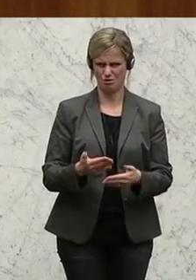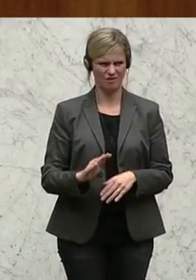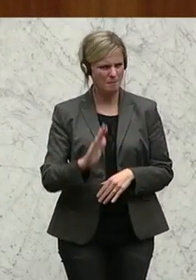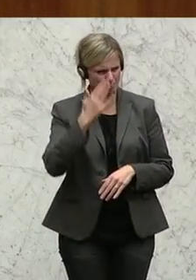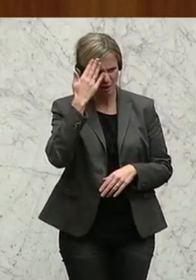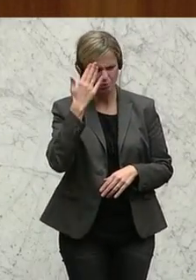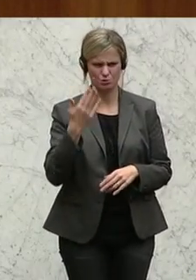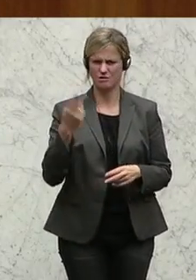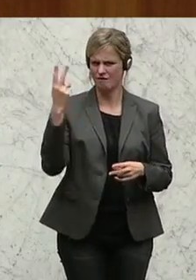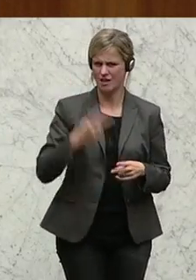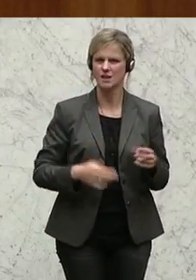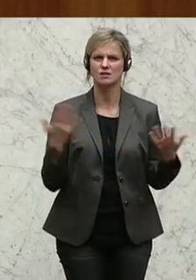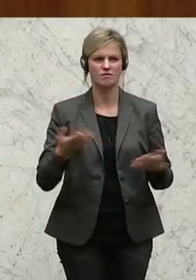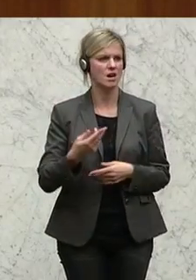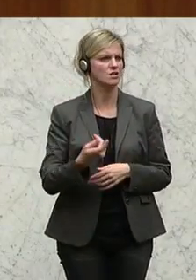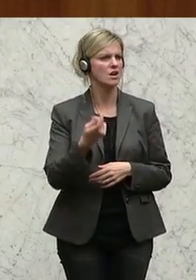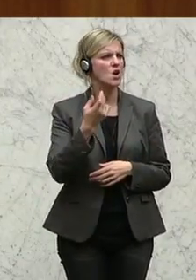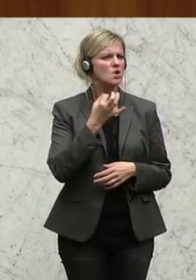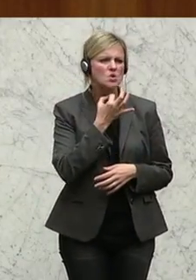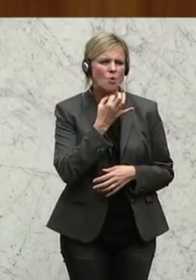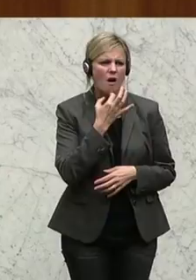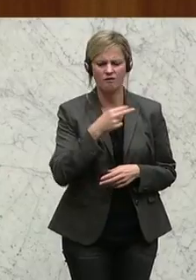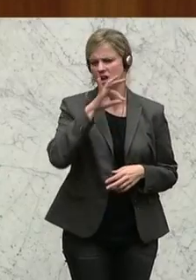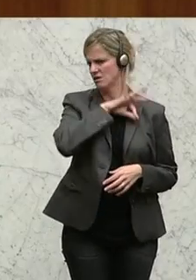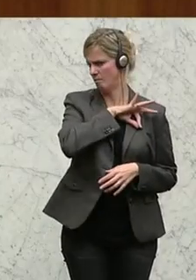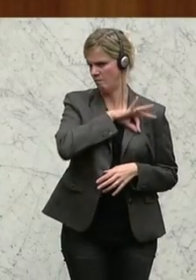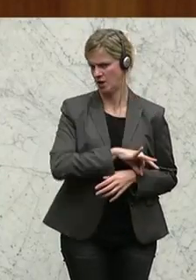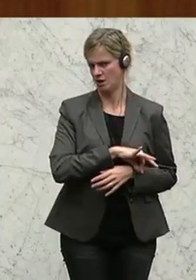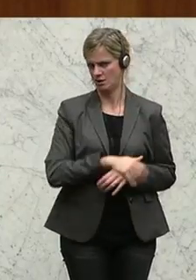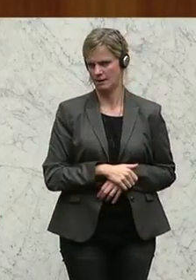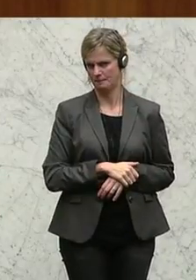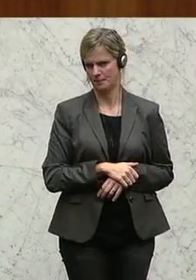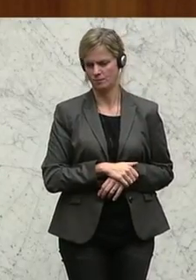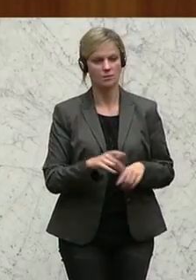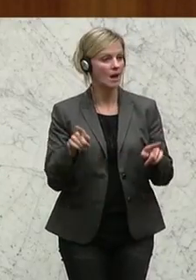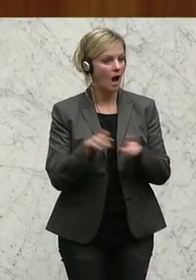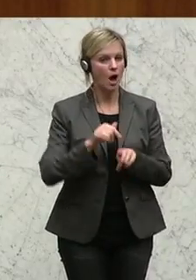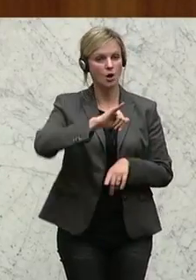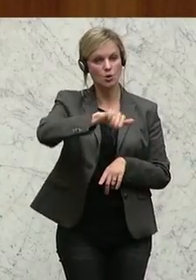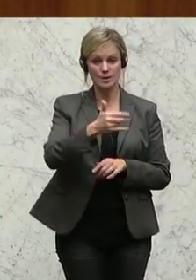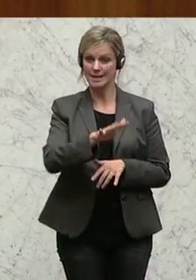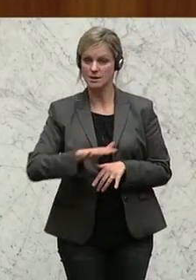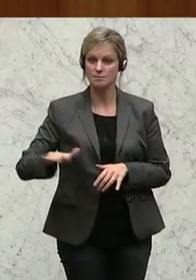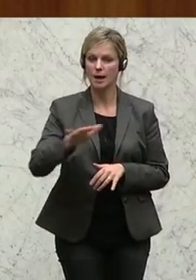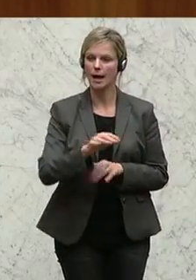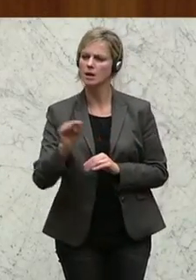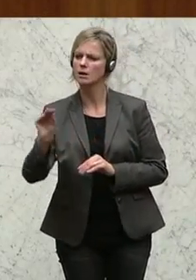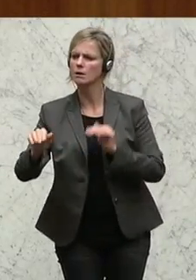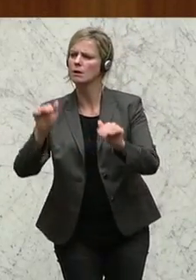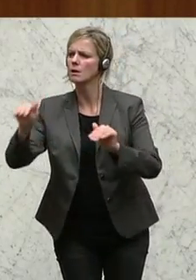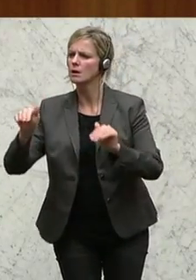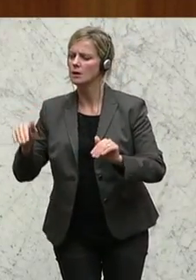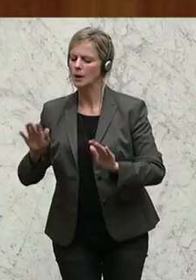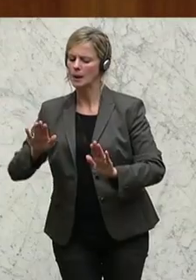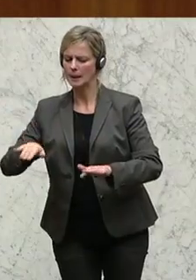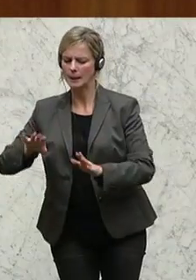von Sorgfaltspflichten. Ja, natürlich. Auch dass interveniert wird im Justizbereich, all das sind Dinge, die